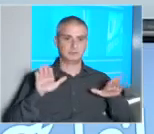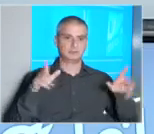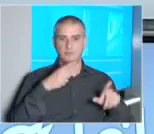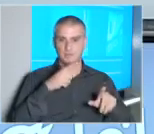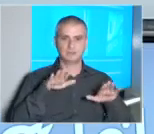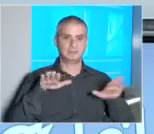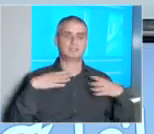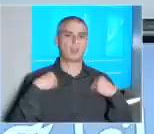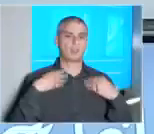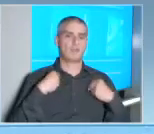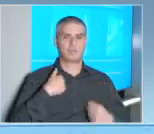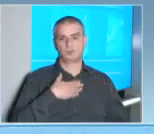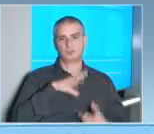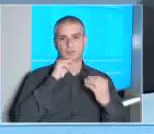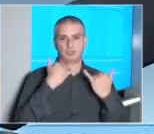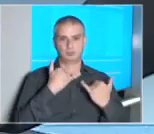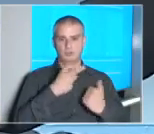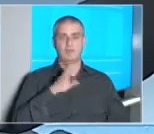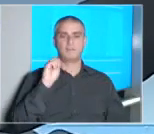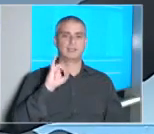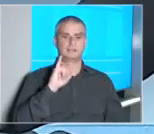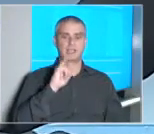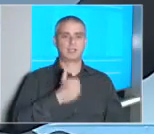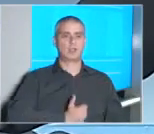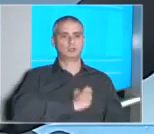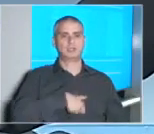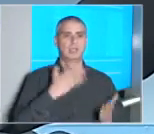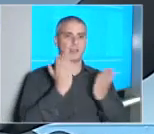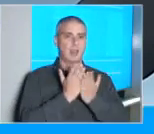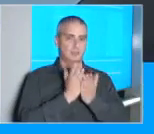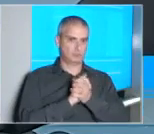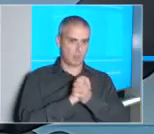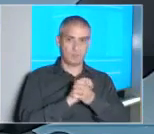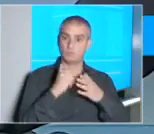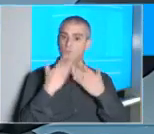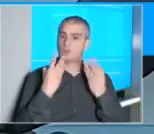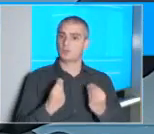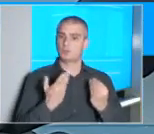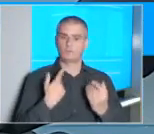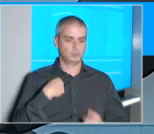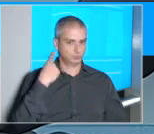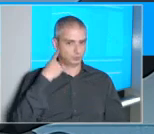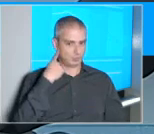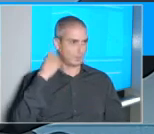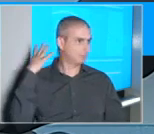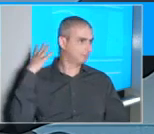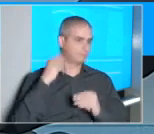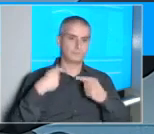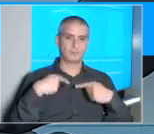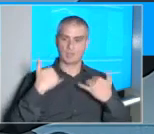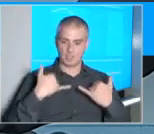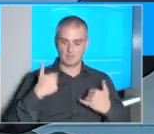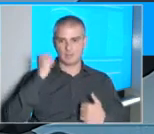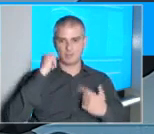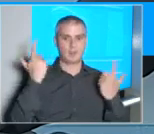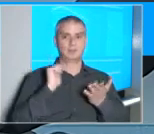התעופה, שדה דוב. אני רוצה לשוחח עכשיו איתך, מאיר יצחק הלוי, ראש עיריית אילת, שלום. בוקר טוב, עידן. שמעתי אותך לאורך היום אתמול, בין